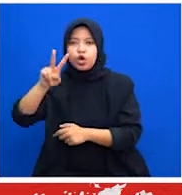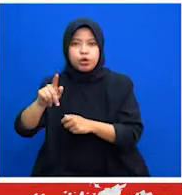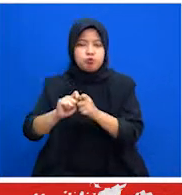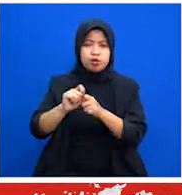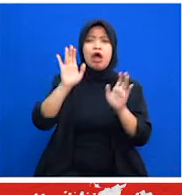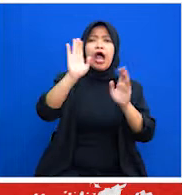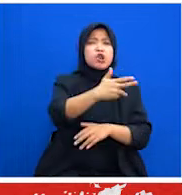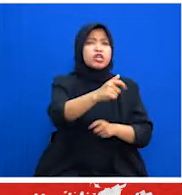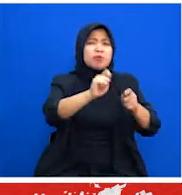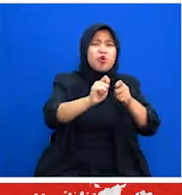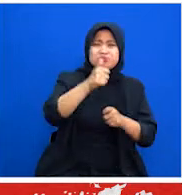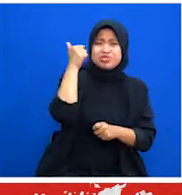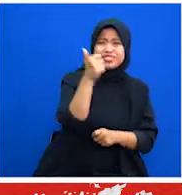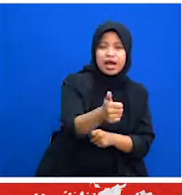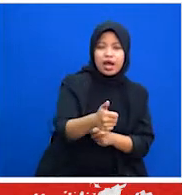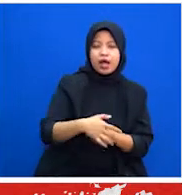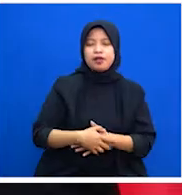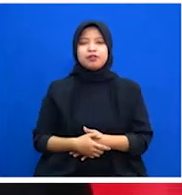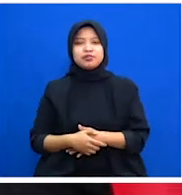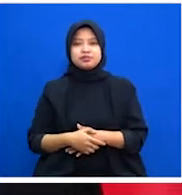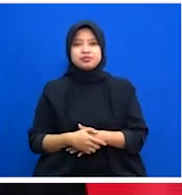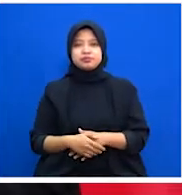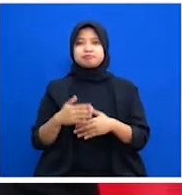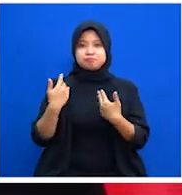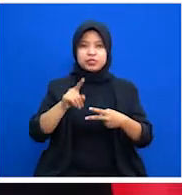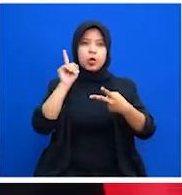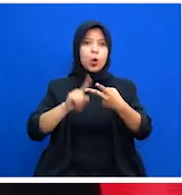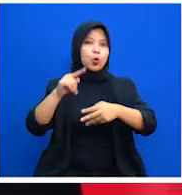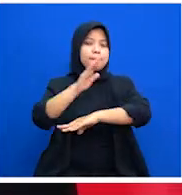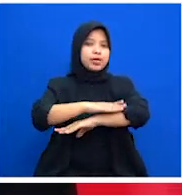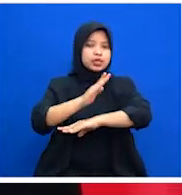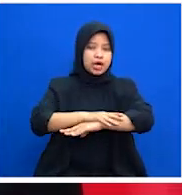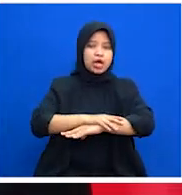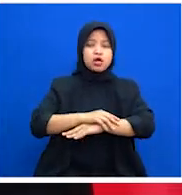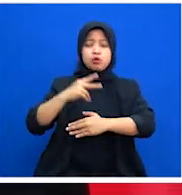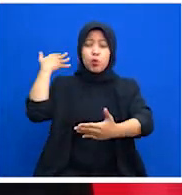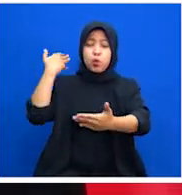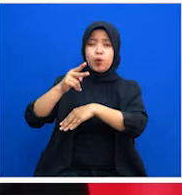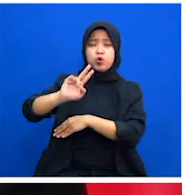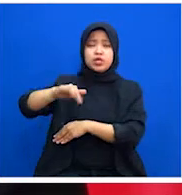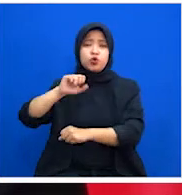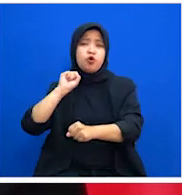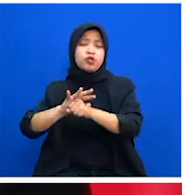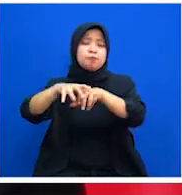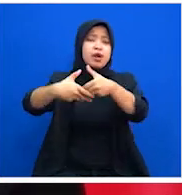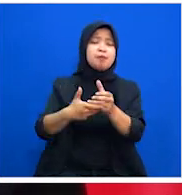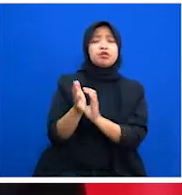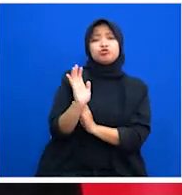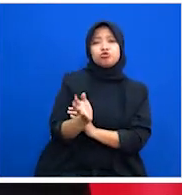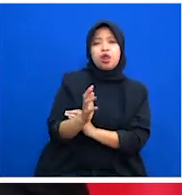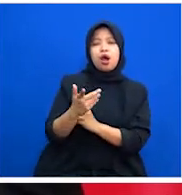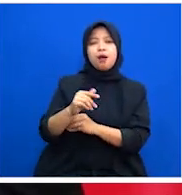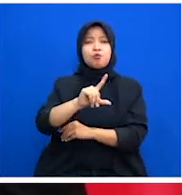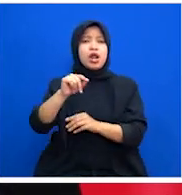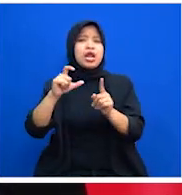orang kita juga bisa bikin nyambung jek ya Nah berita kedua tuh Soal 2 tahun pandemic coffinfish Desember ini